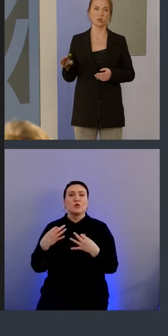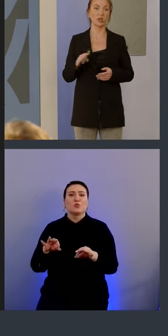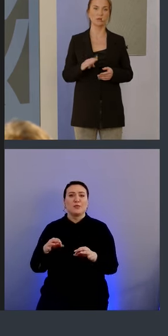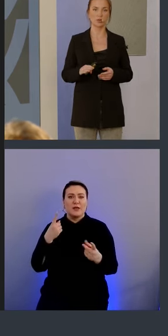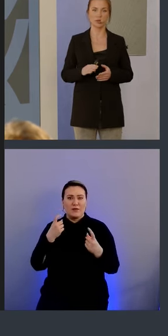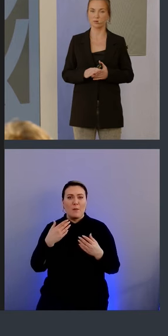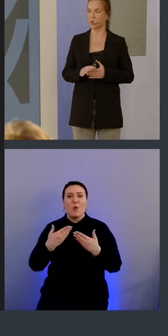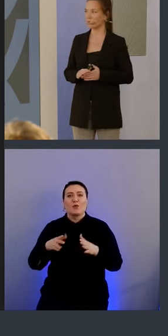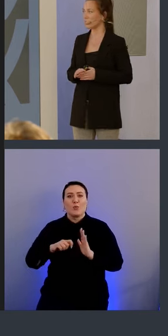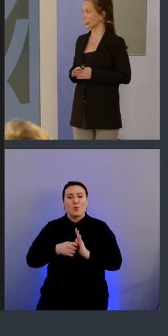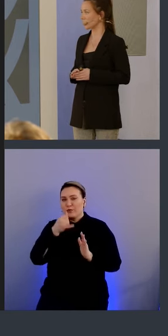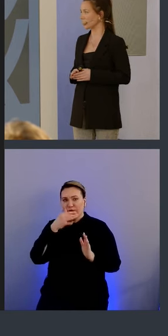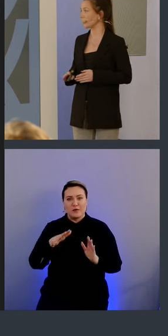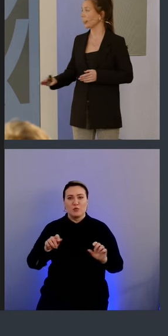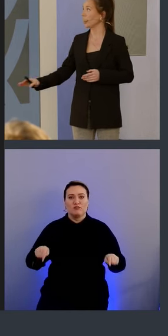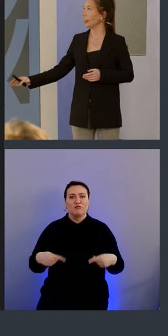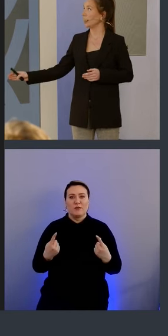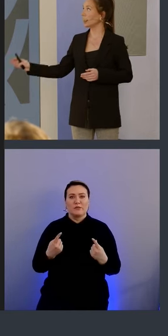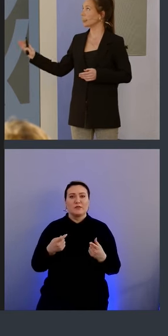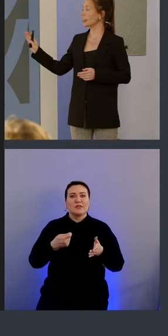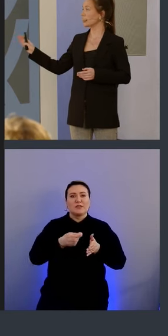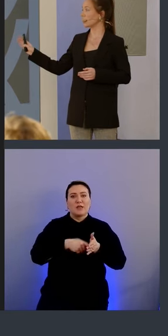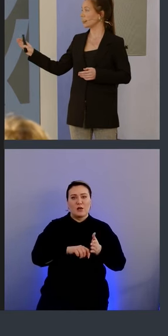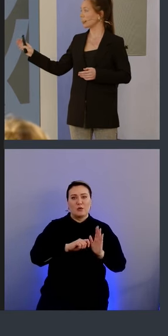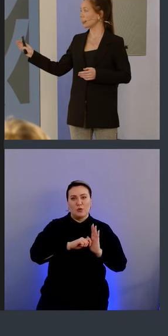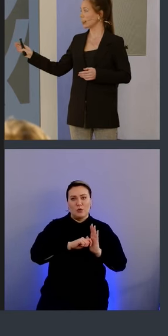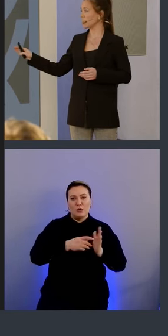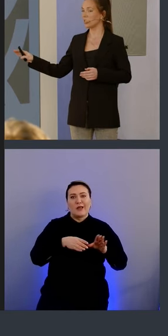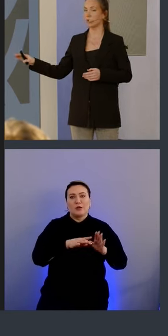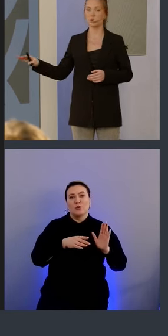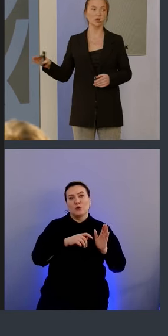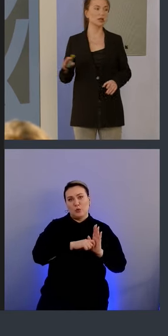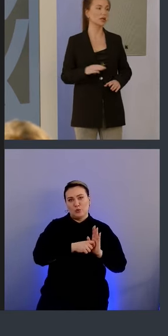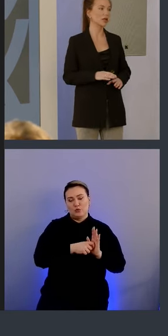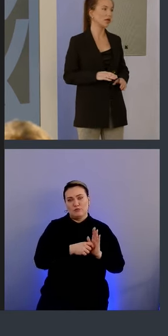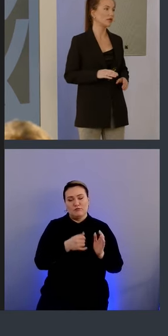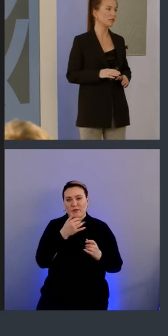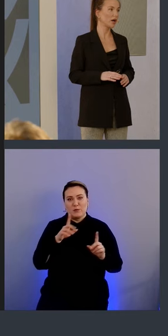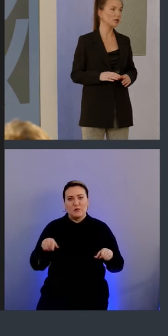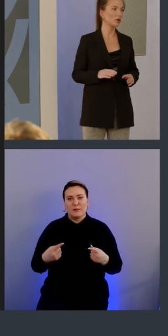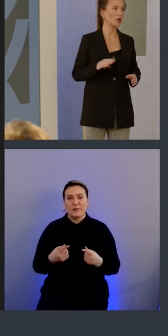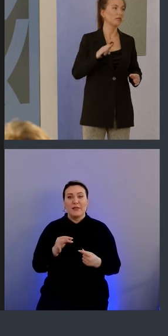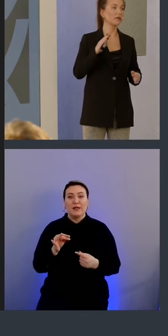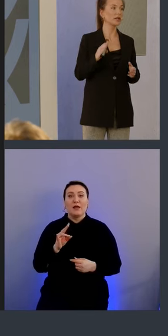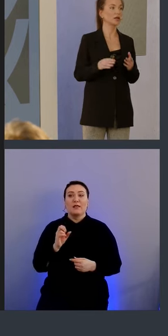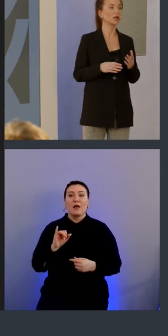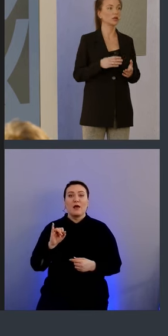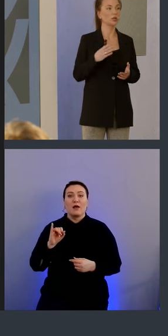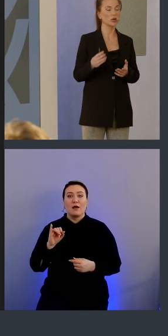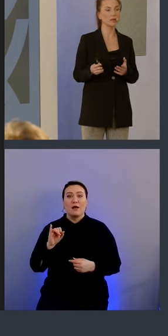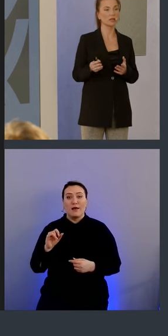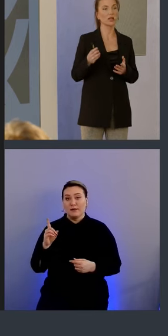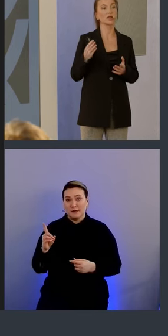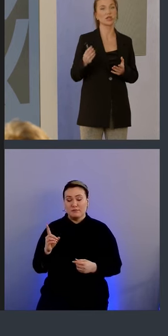ключу невозможно восстановить закрытый. И на сервере VK-ID происходит сохранение в базу в привязке к